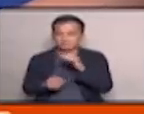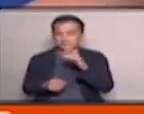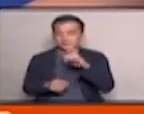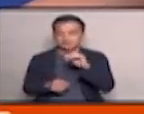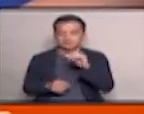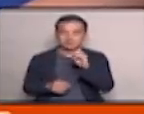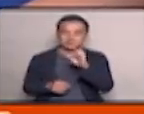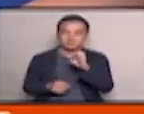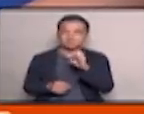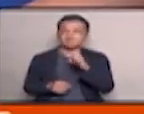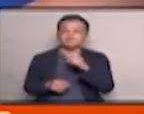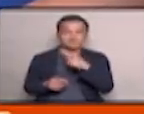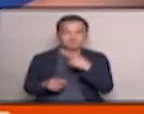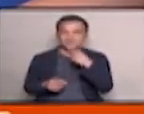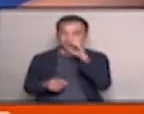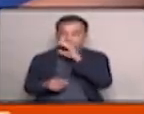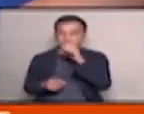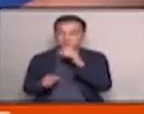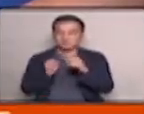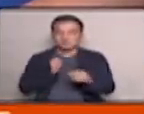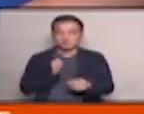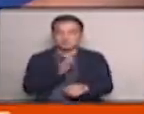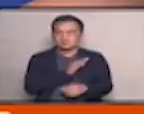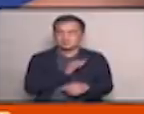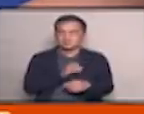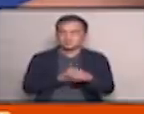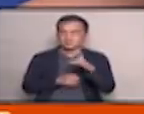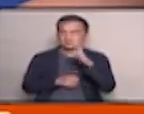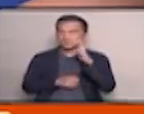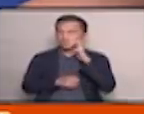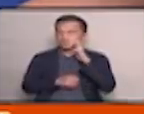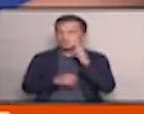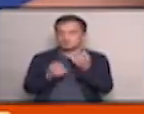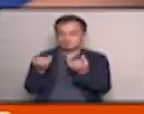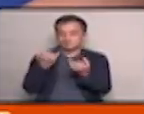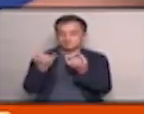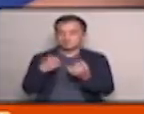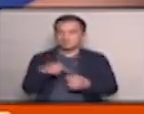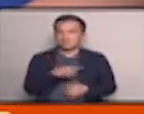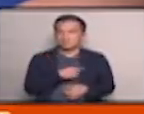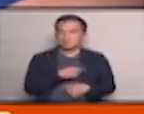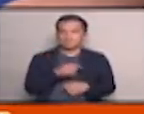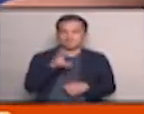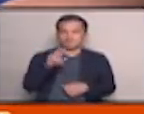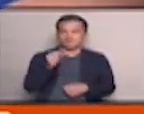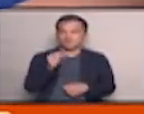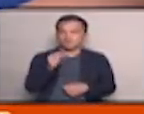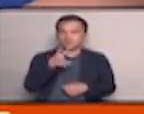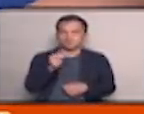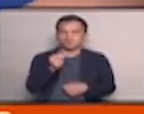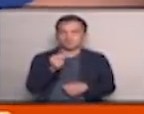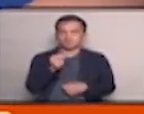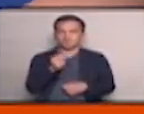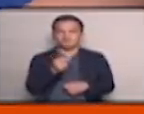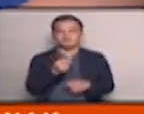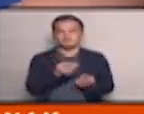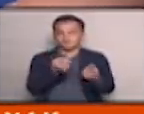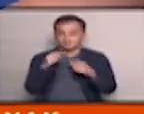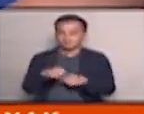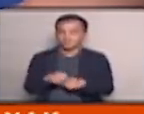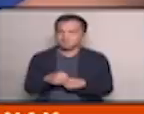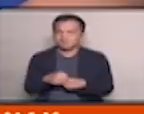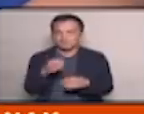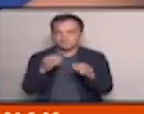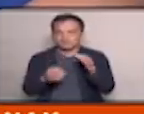ang sabi po nung ibang staff, wala. Sino si Miss Rose? Si Miss Rose, ayun po yung nag-interview kailan sa amin. Kailan kayo nagpunta, sir? Kasi kung